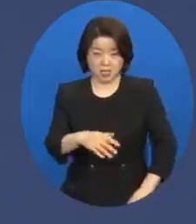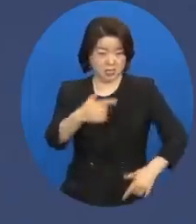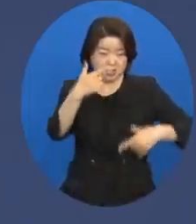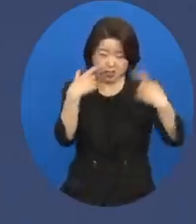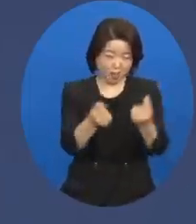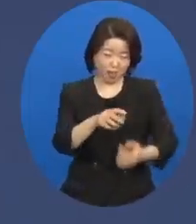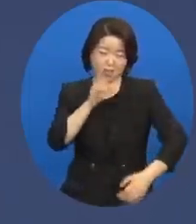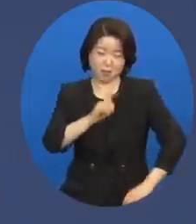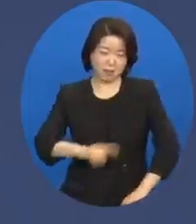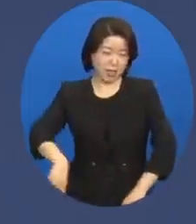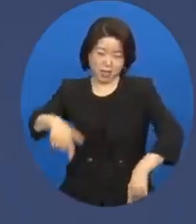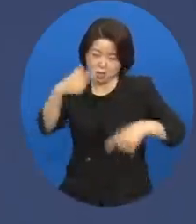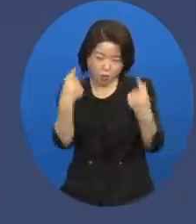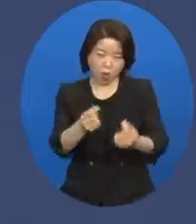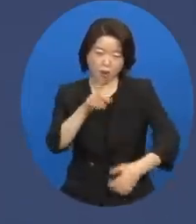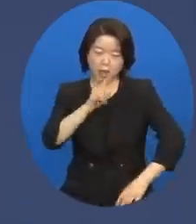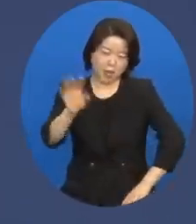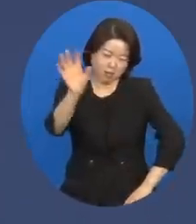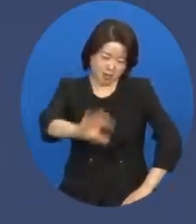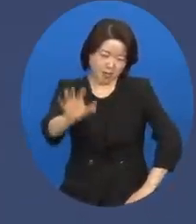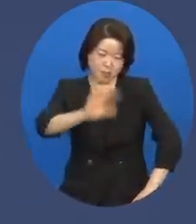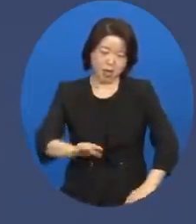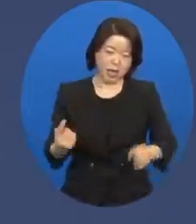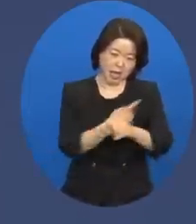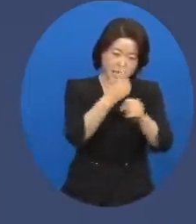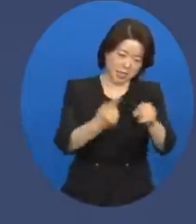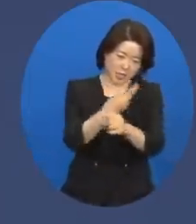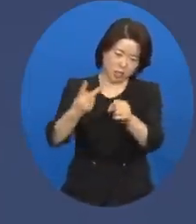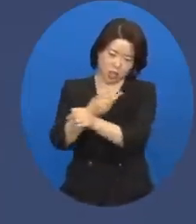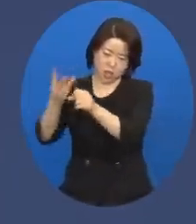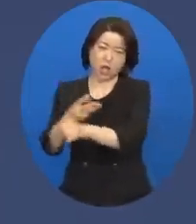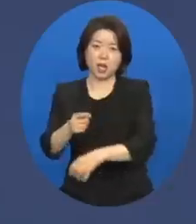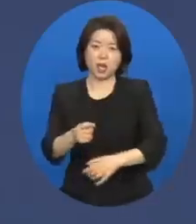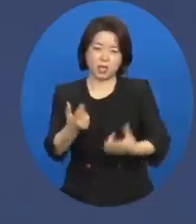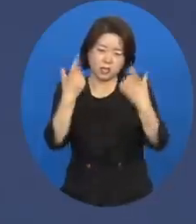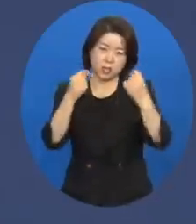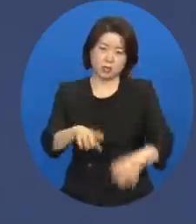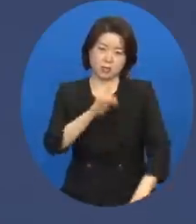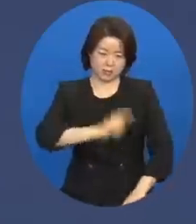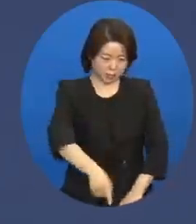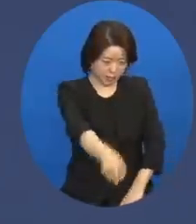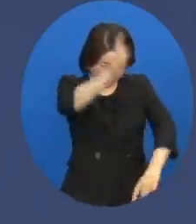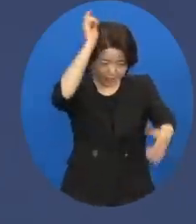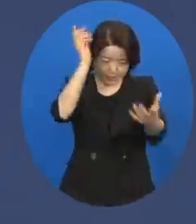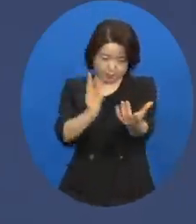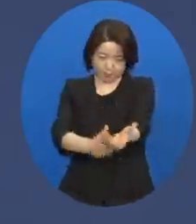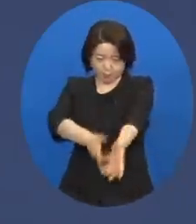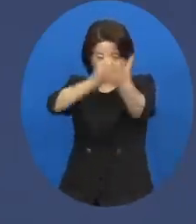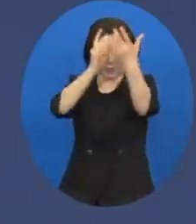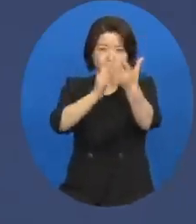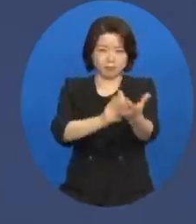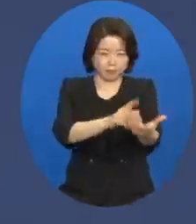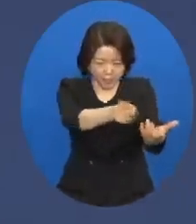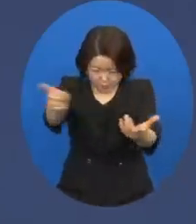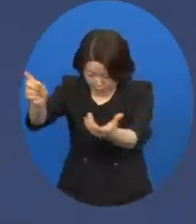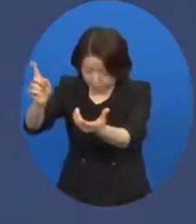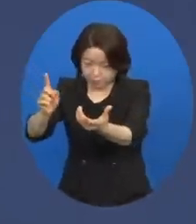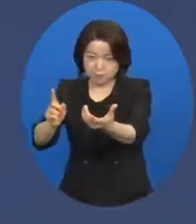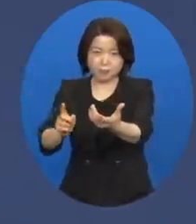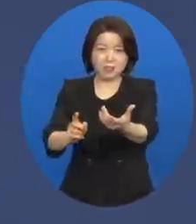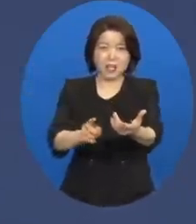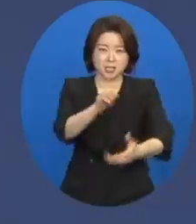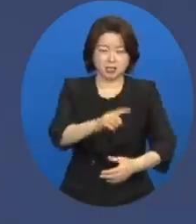똑같은 말을 똑같이 한 시간 두 시간 주면 똑같이 이놈의 새끼 말이야. 어? 이래서 그러면